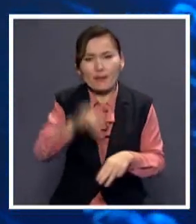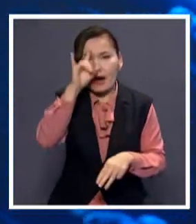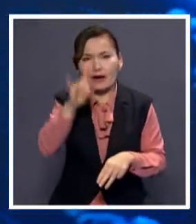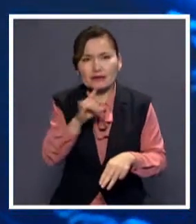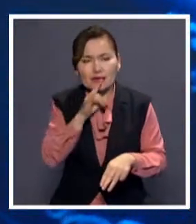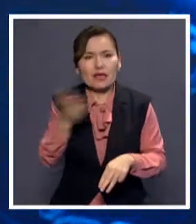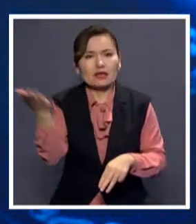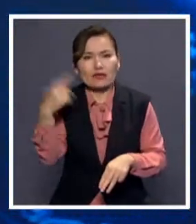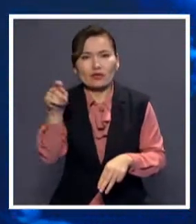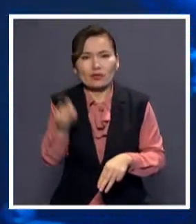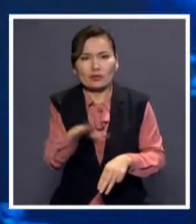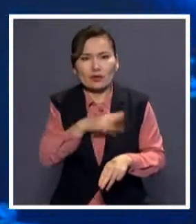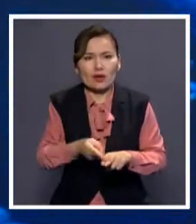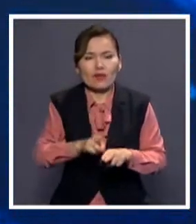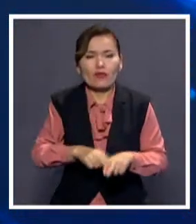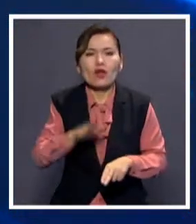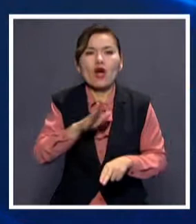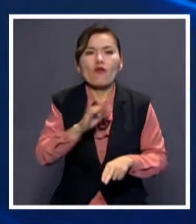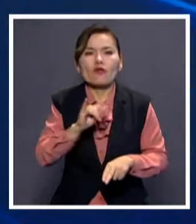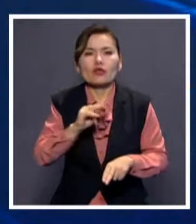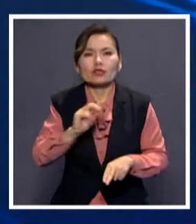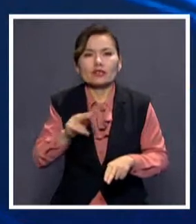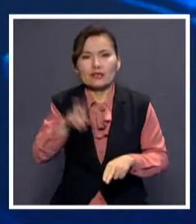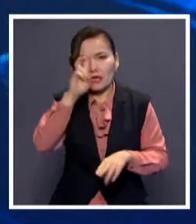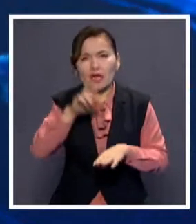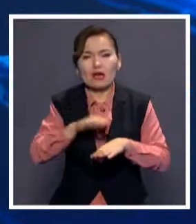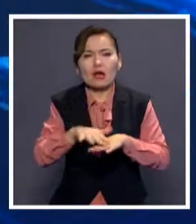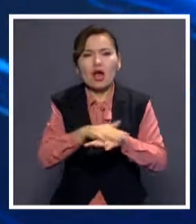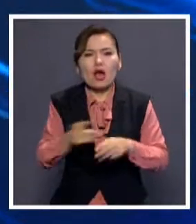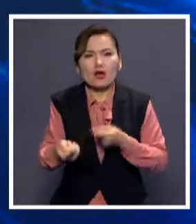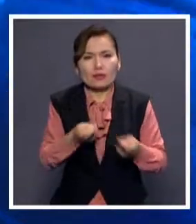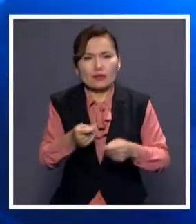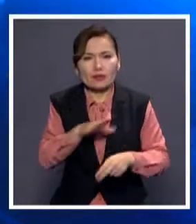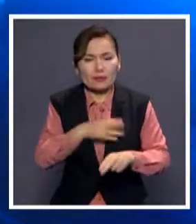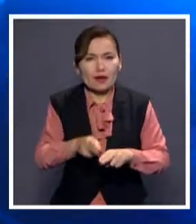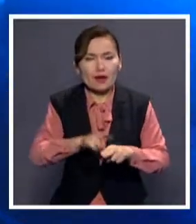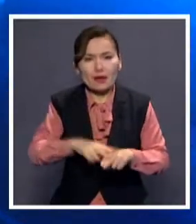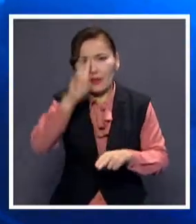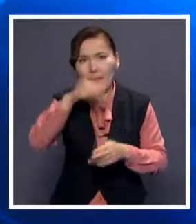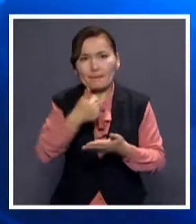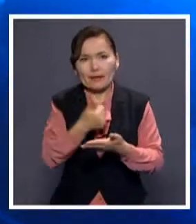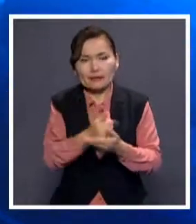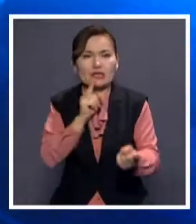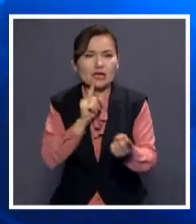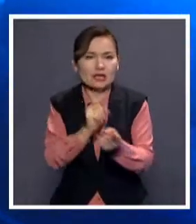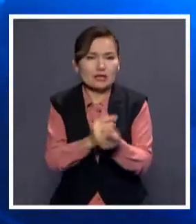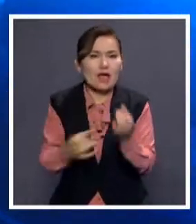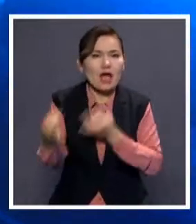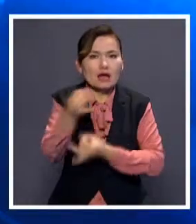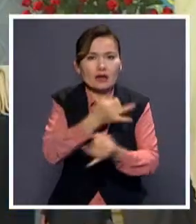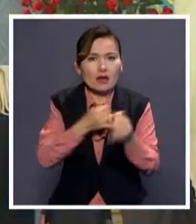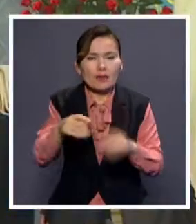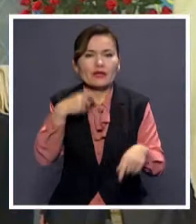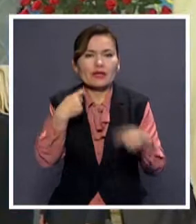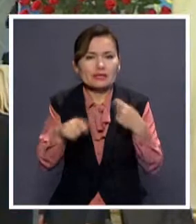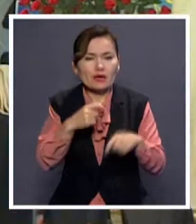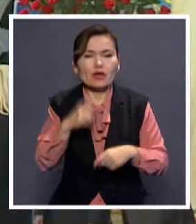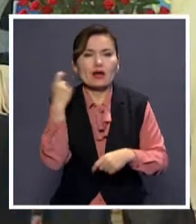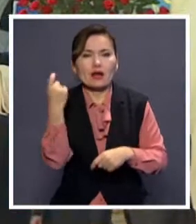түскен. Ол кезде Вучич ел үкіметін басқарған еді. Президенттер алдымен оңаша отырып кеңесті. Сауда, экономикалық,